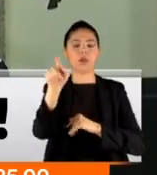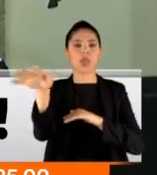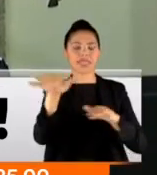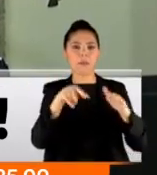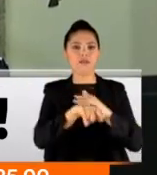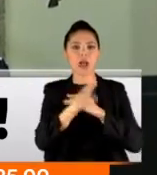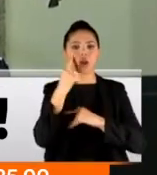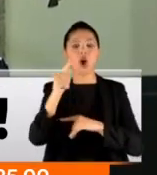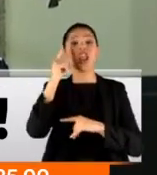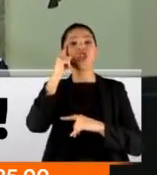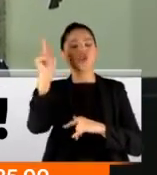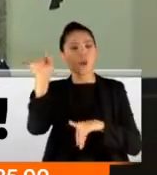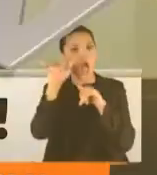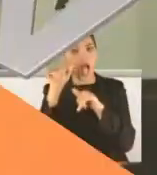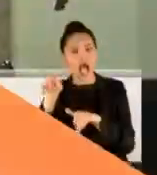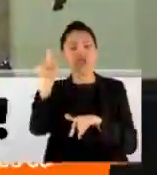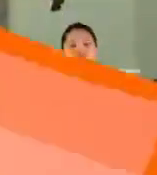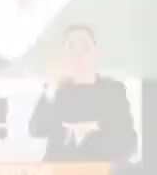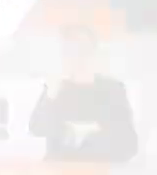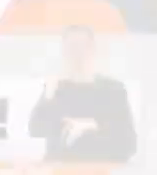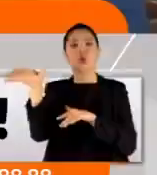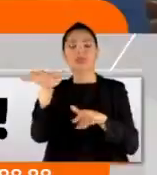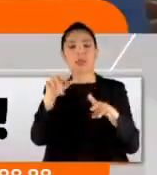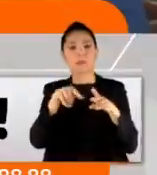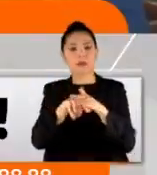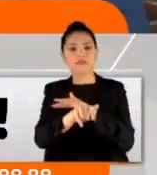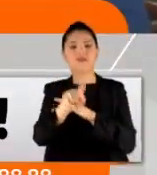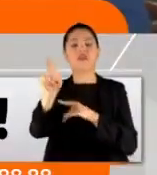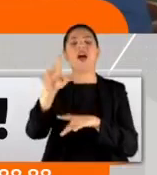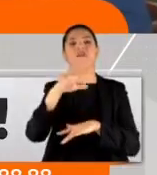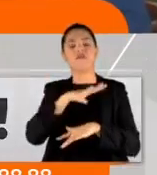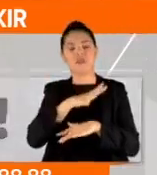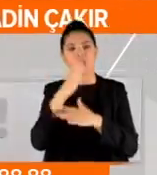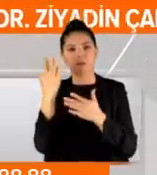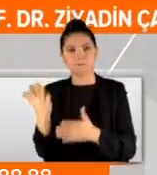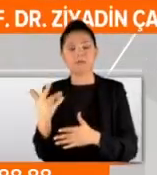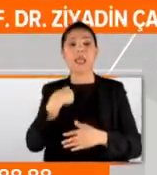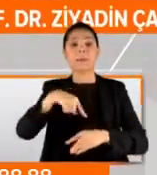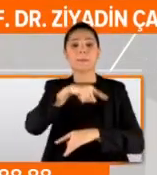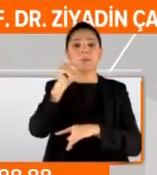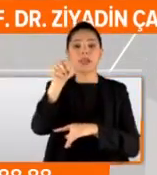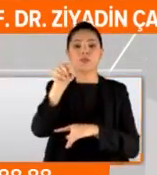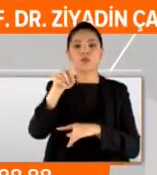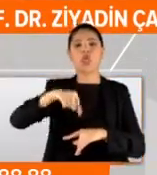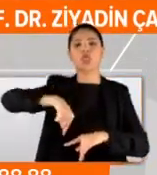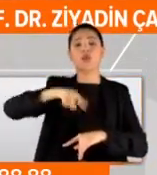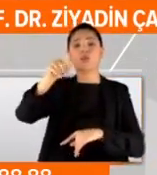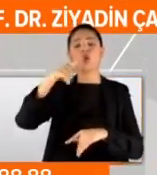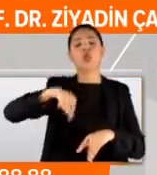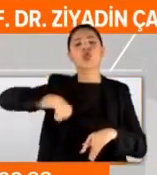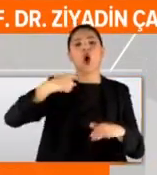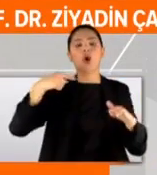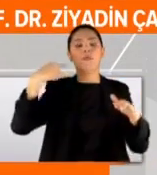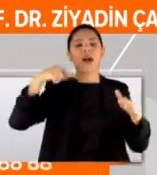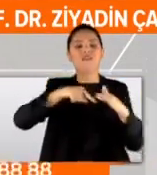Japonya'dakiler de aynı şekilde. Onların biraz şeyi farklı, mekanizması farklı ama biz bunlara normal fay diyoruz. Bunlar